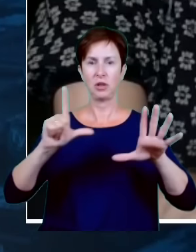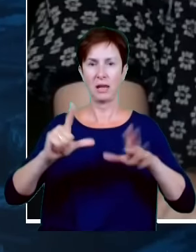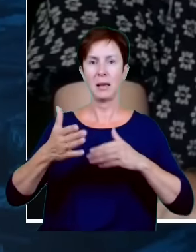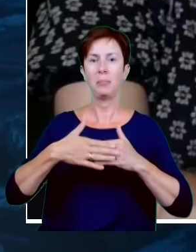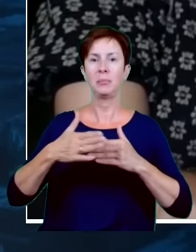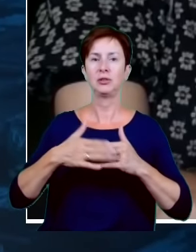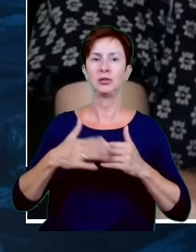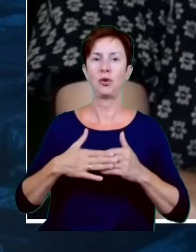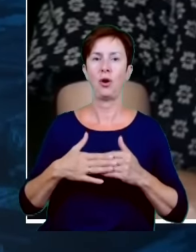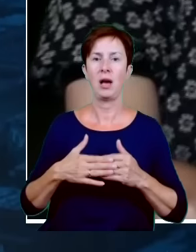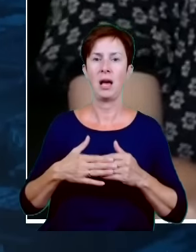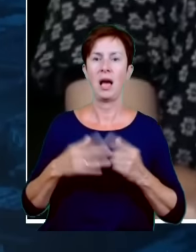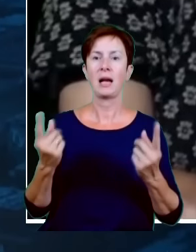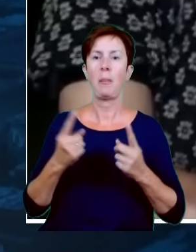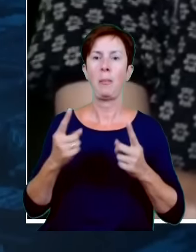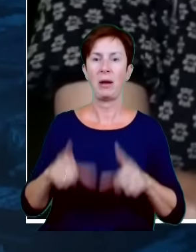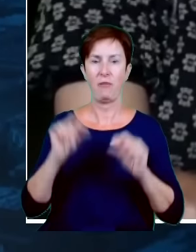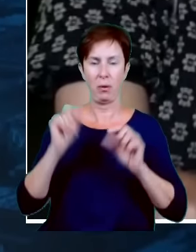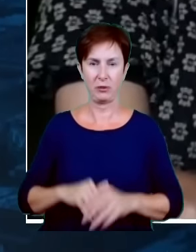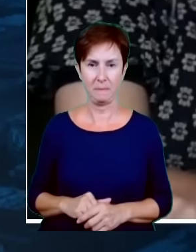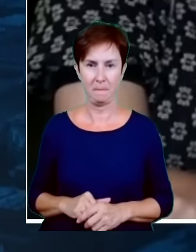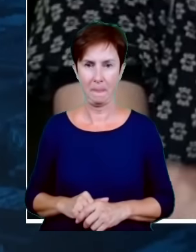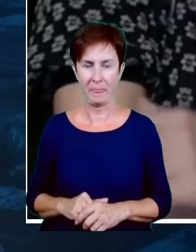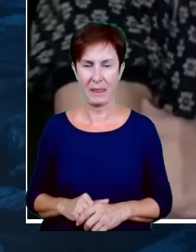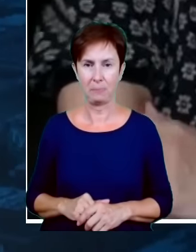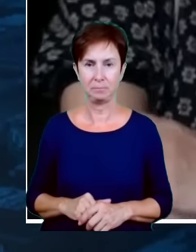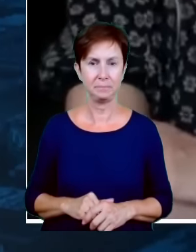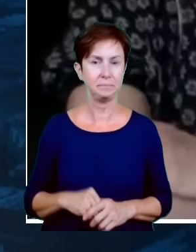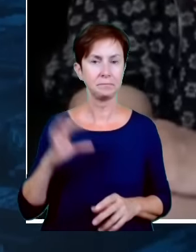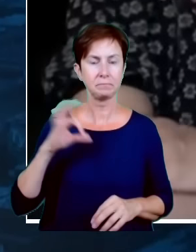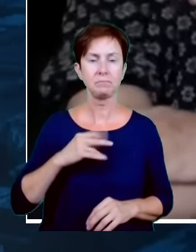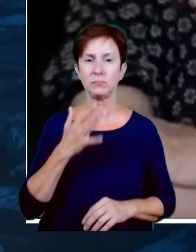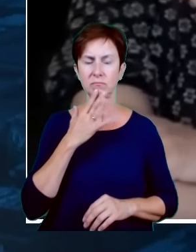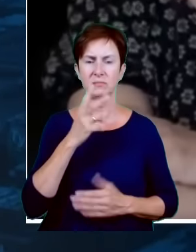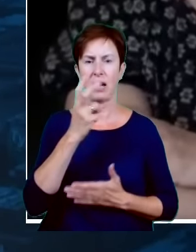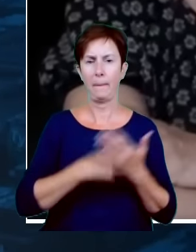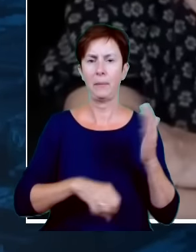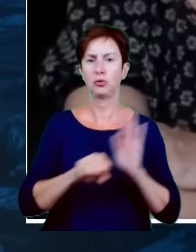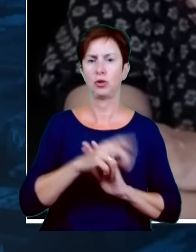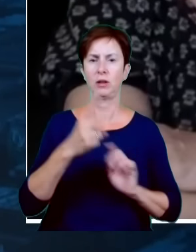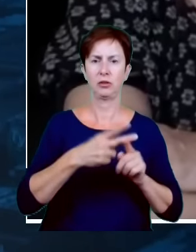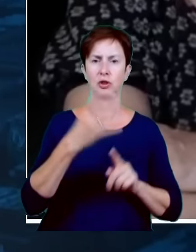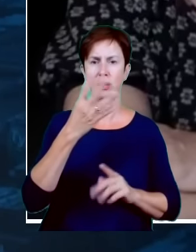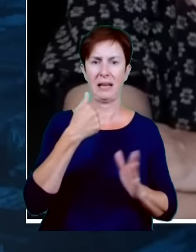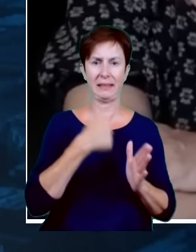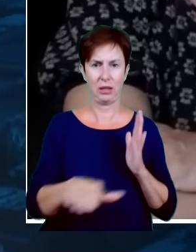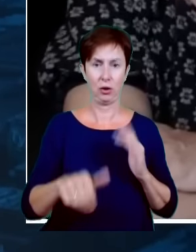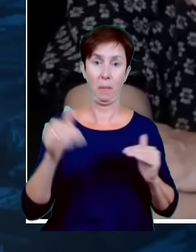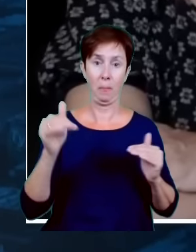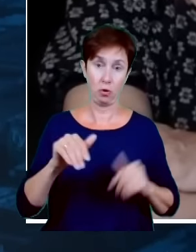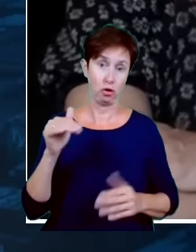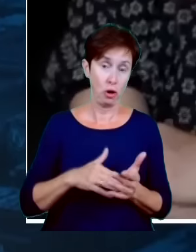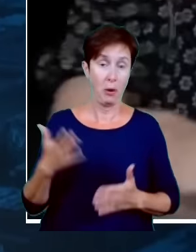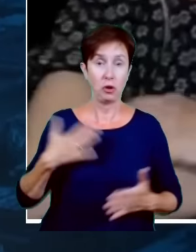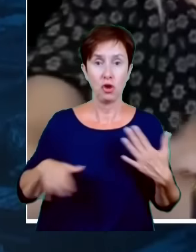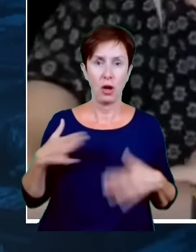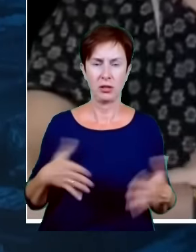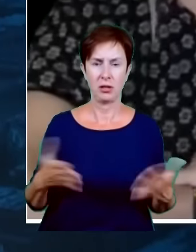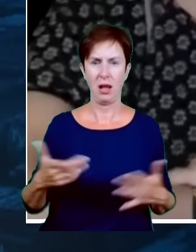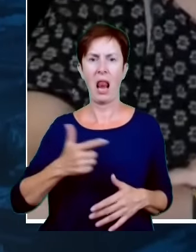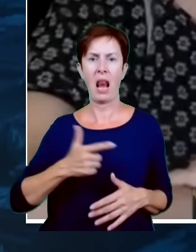go wprowadzą Szanowna pani Pani mówi że tam aborcja do 24 tygodnia Może trzeba się cieszyć bo przecież lewica